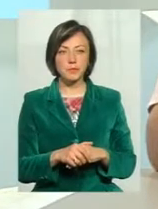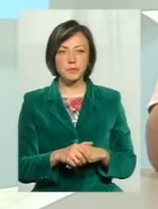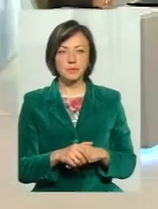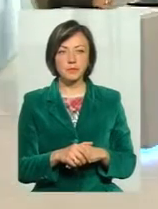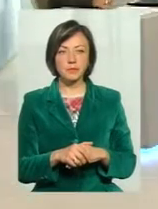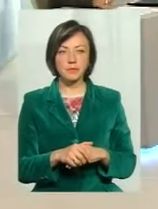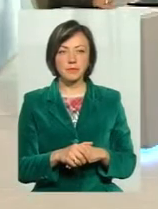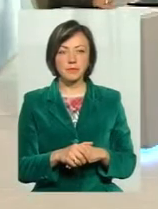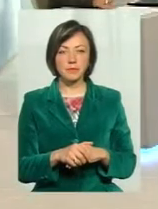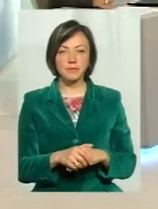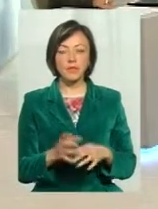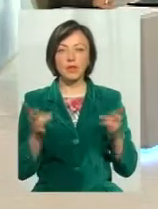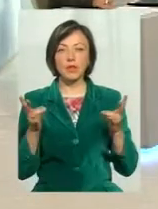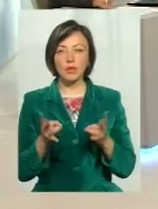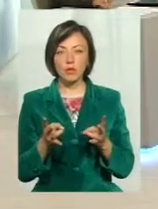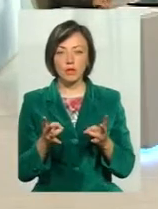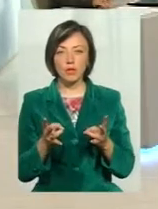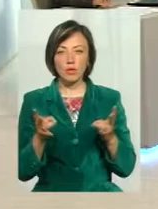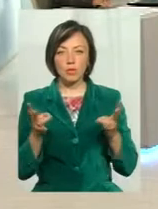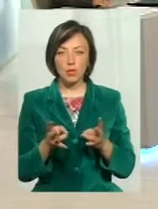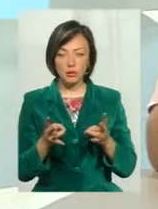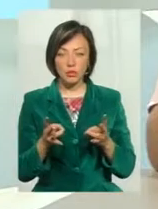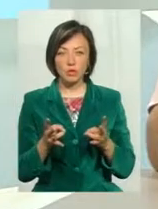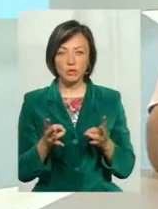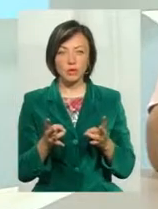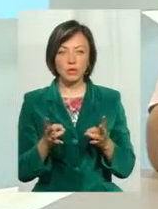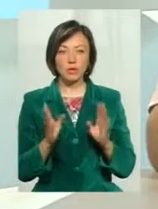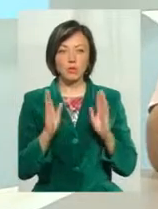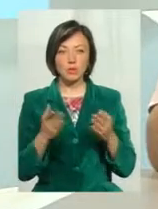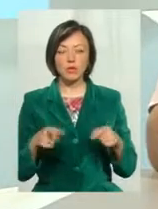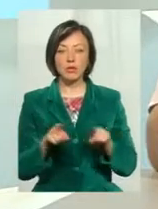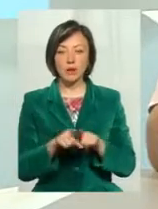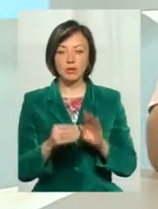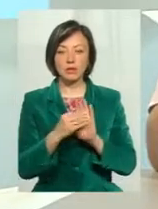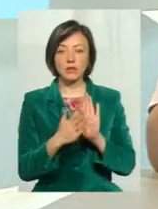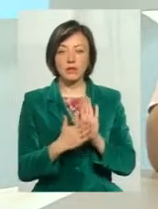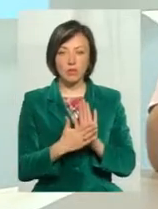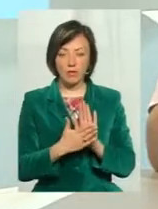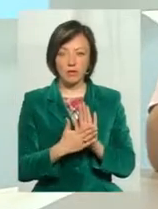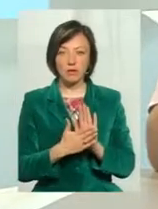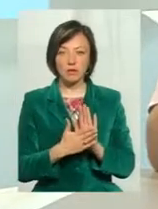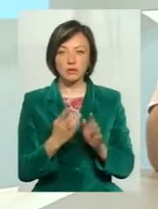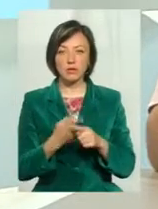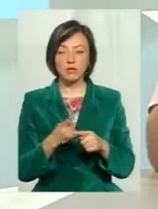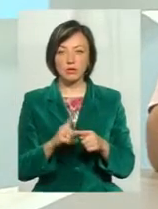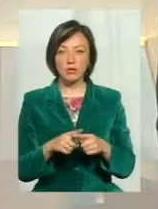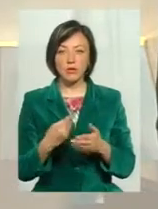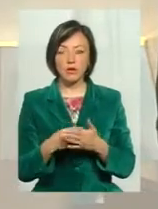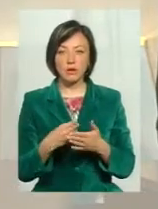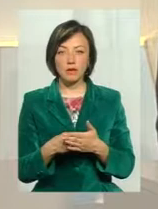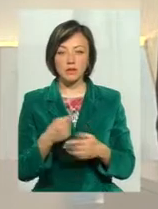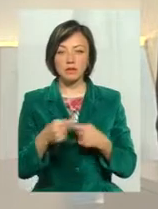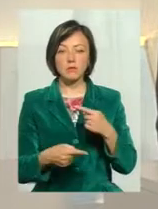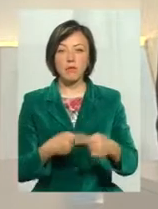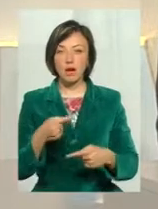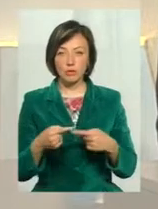Да, тут необхідно буде в даному випадку необхідно буде також декларувати ту вартість спадок.